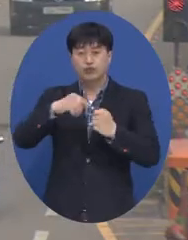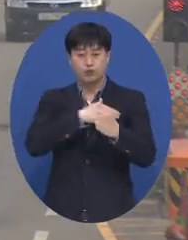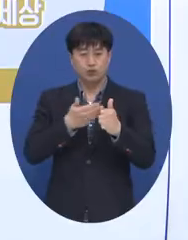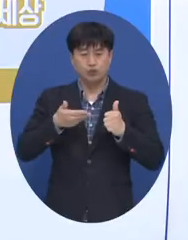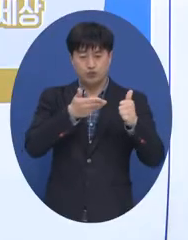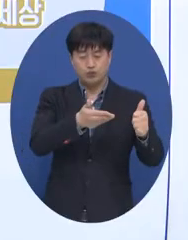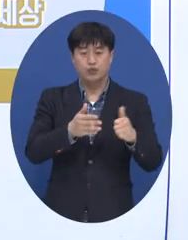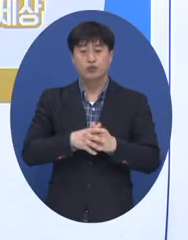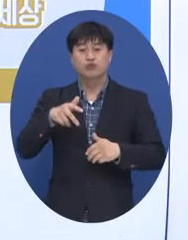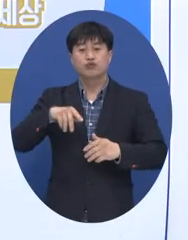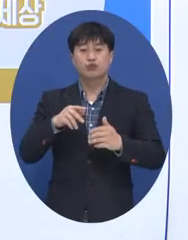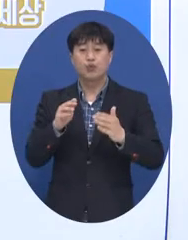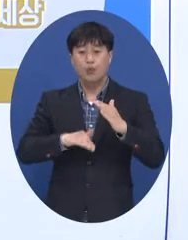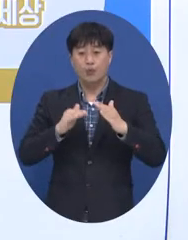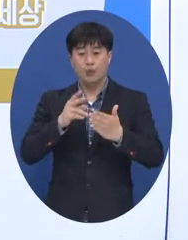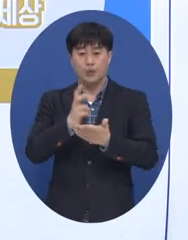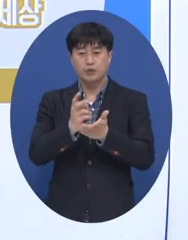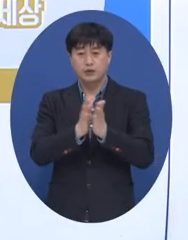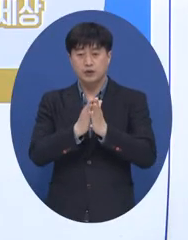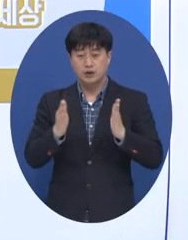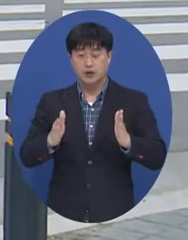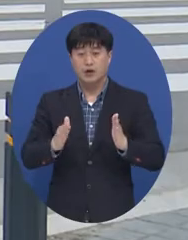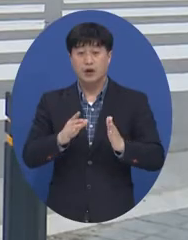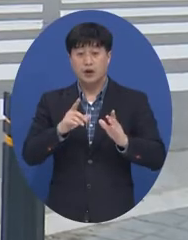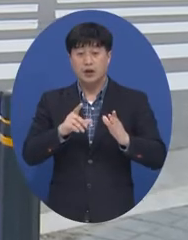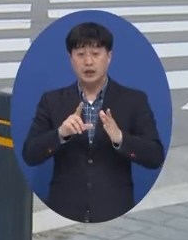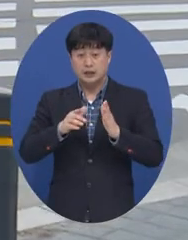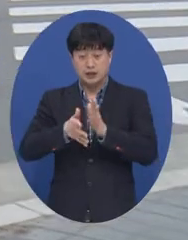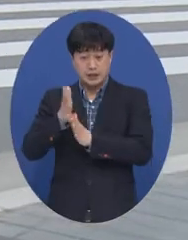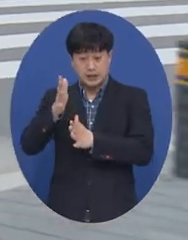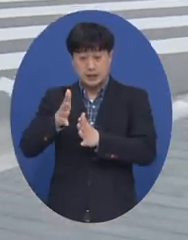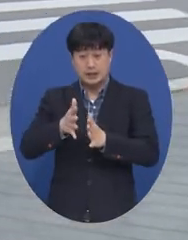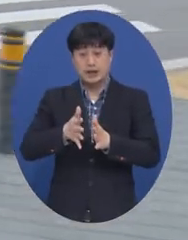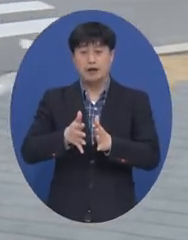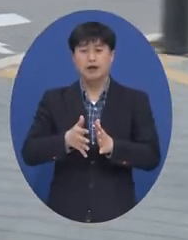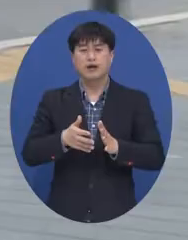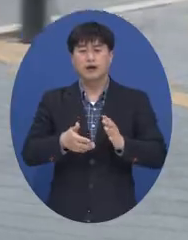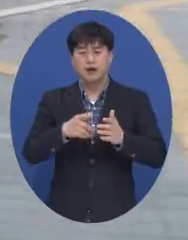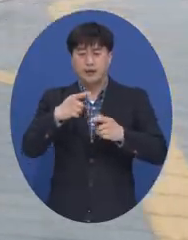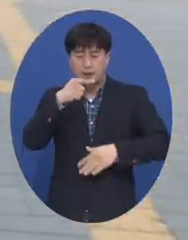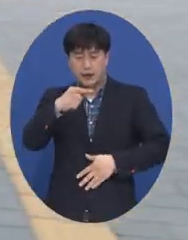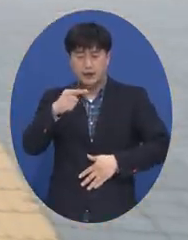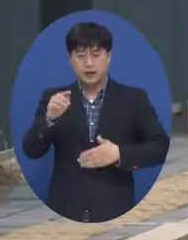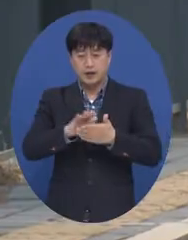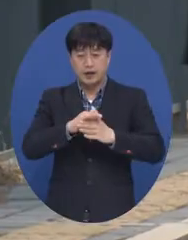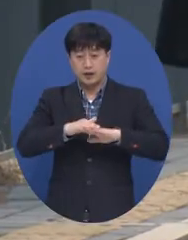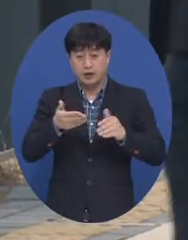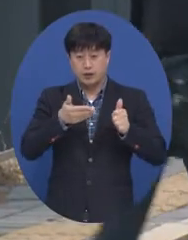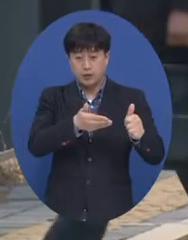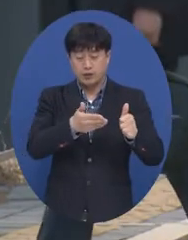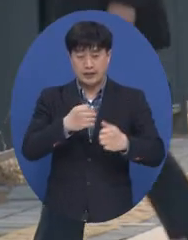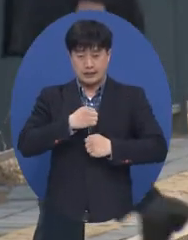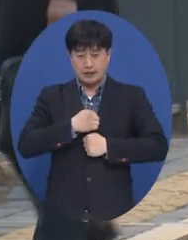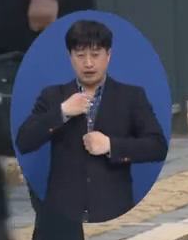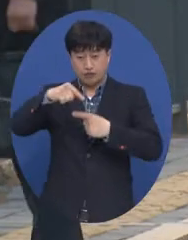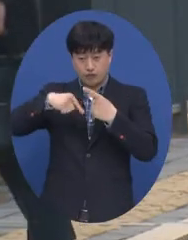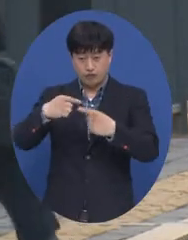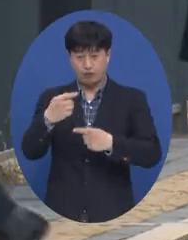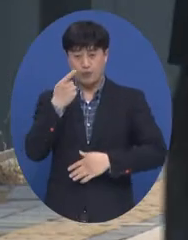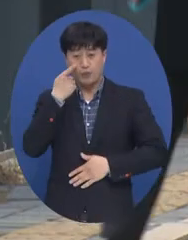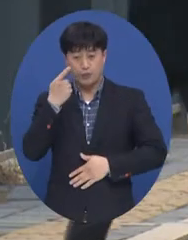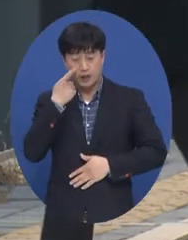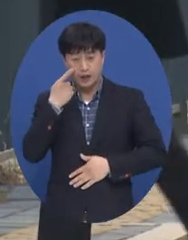겁니다. 준공영제 도입 노선은 일정 부분 도와 시가 함께 적자 부분을 해소해 안정적인 노선